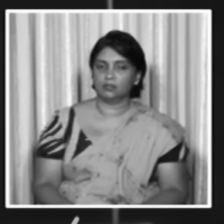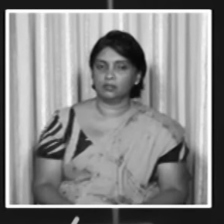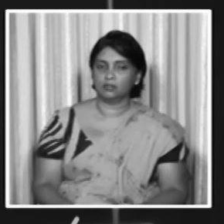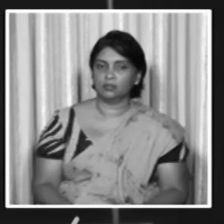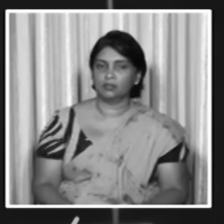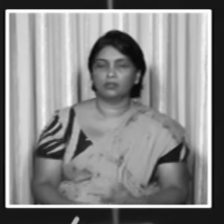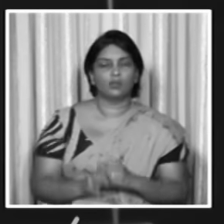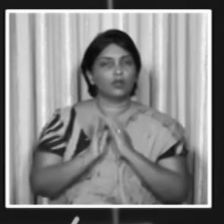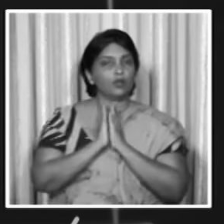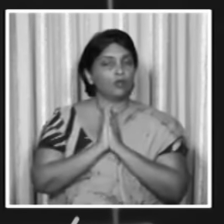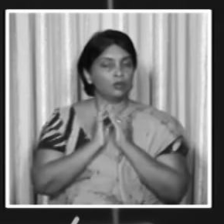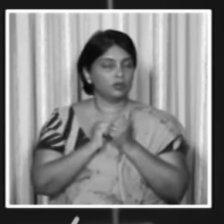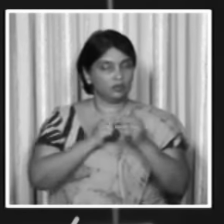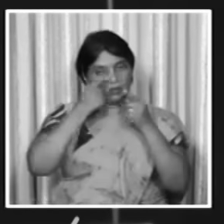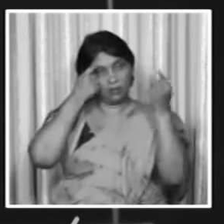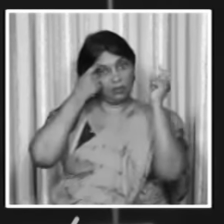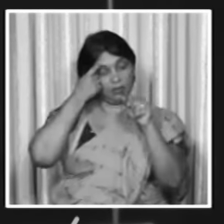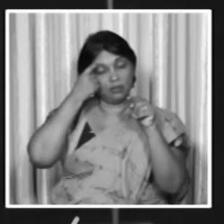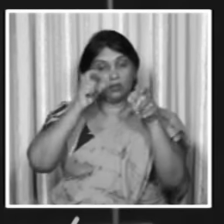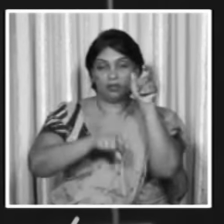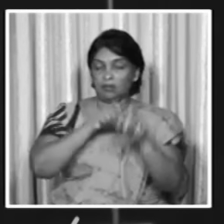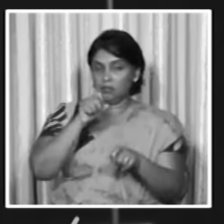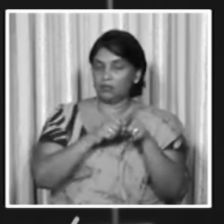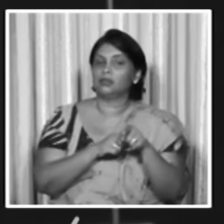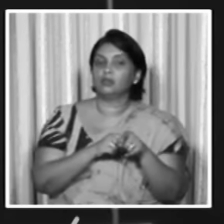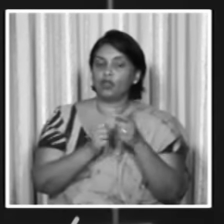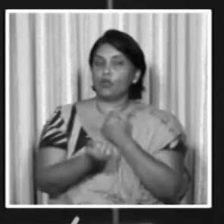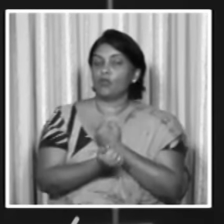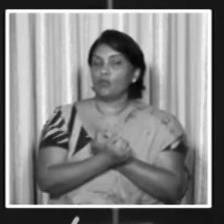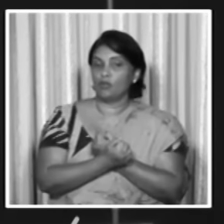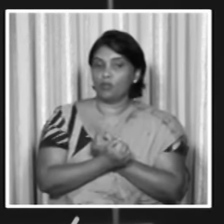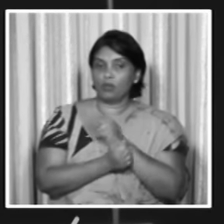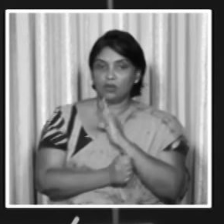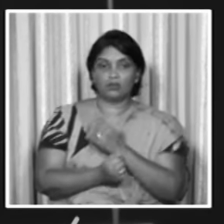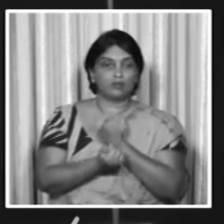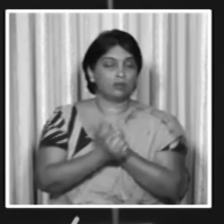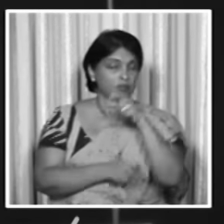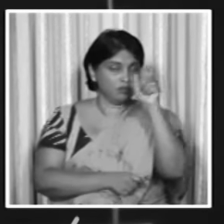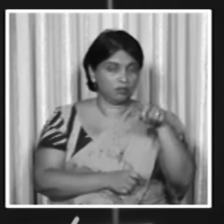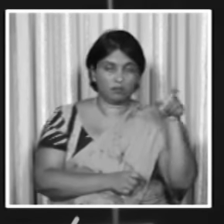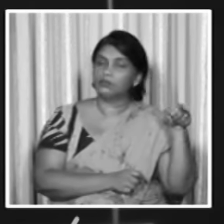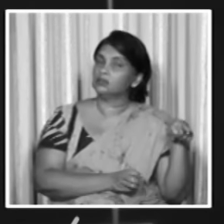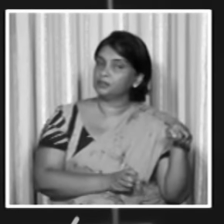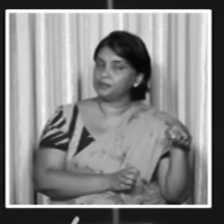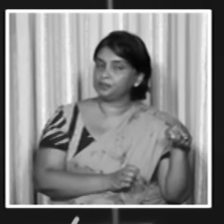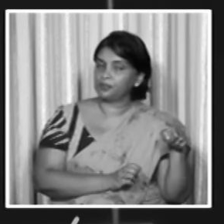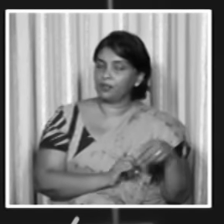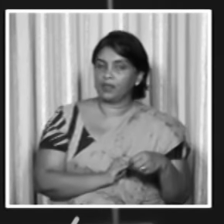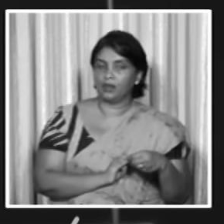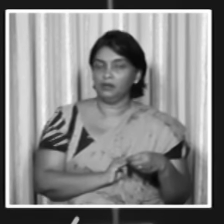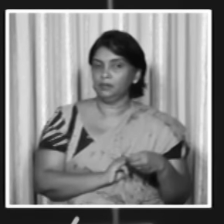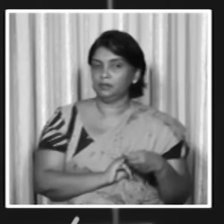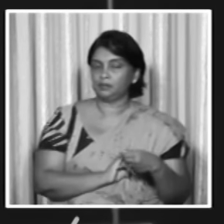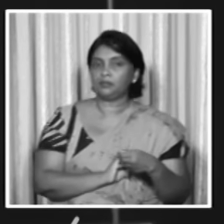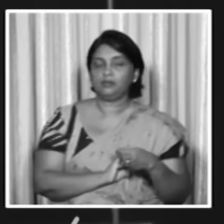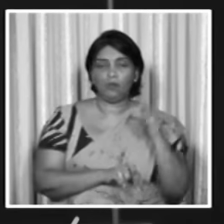அவர்களை தாக்குவதற்காக போலீசார் கொண்டு வந்த போலீஸ் பாதுகாப்பு கலகம் அடக்கும் பிரிவுகள், அதனைவிட அவர்கள் வைத்திருந்த